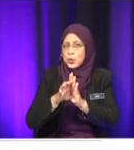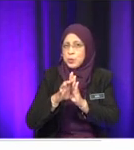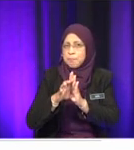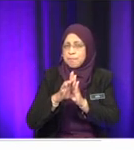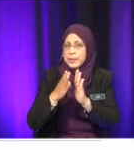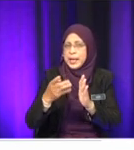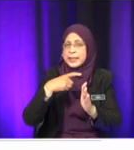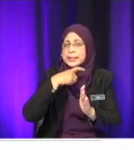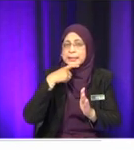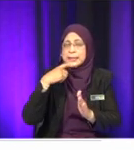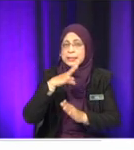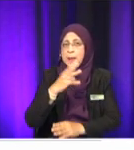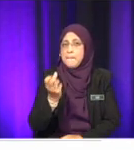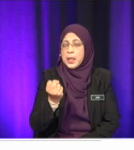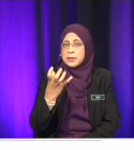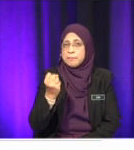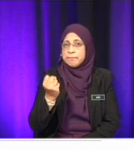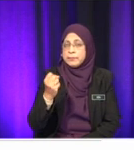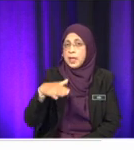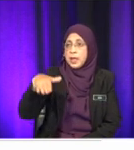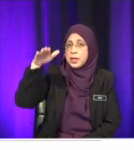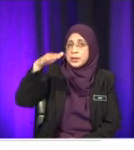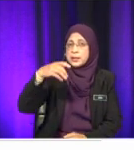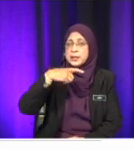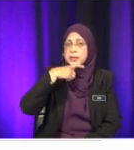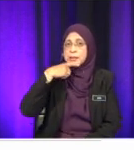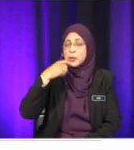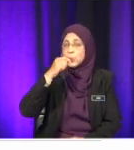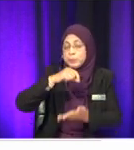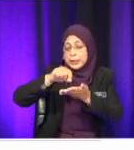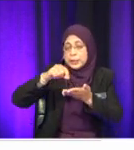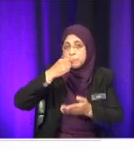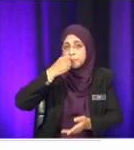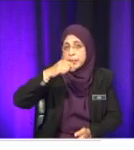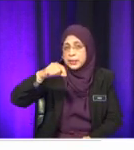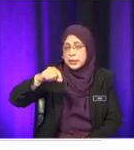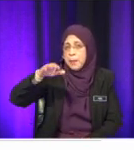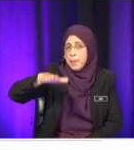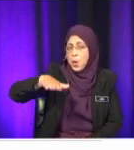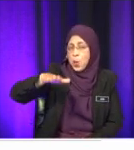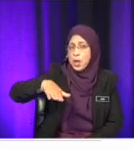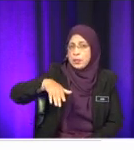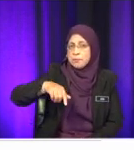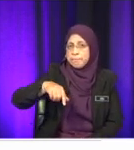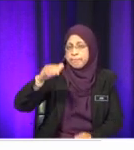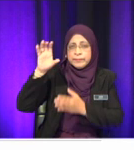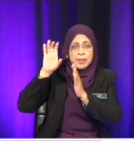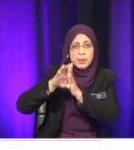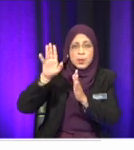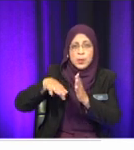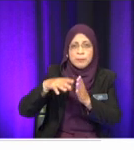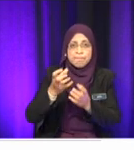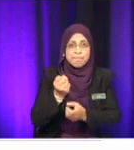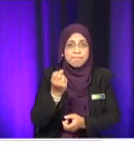dan juga media basah yang bagian atas nih media kering pensil di bawah ini kita menggunakan meja basah